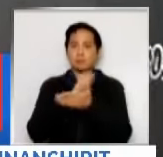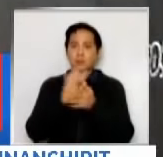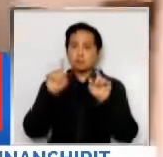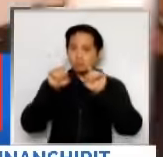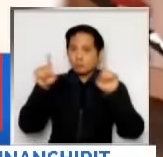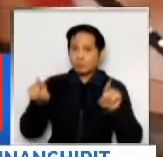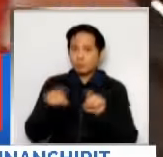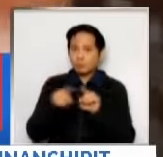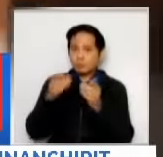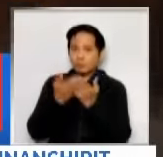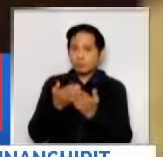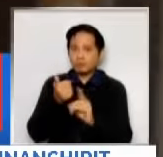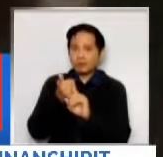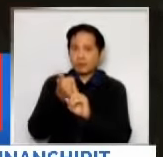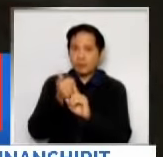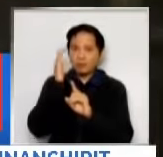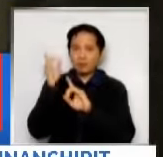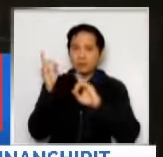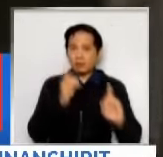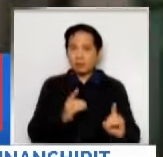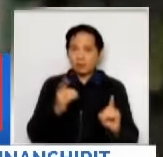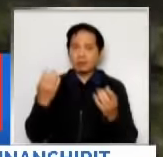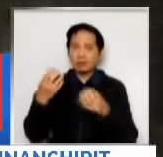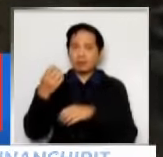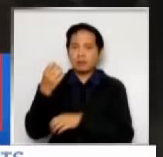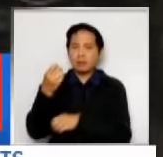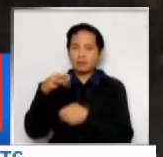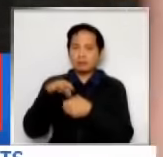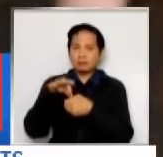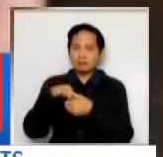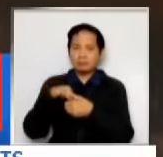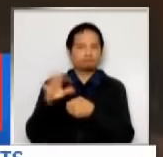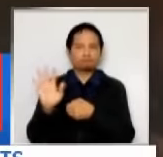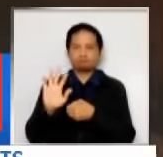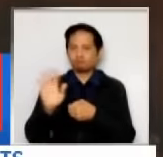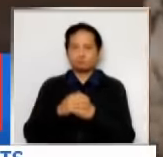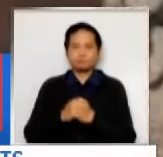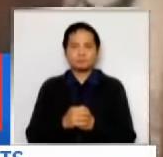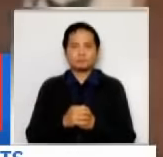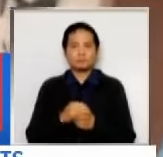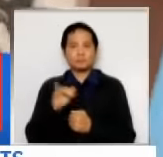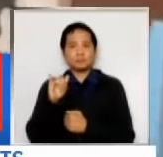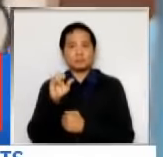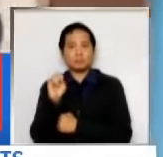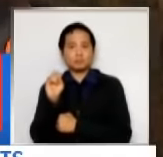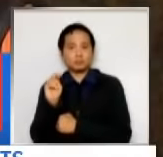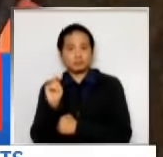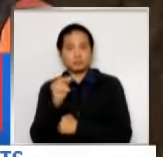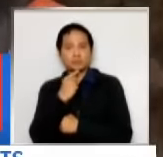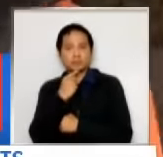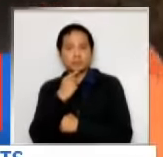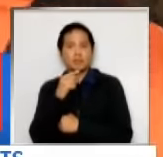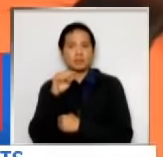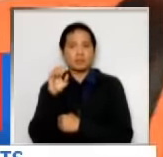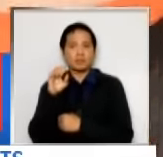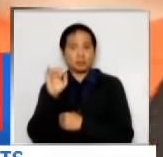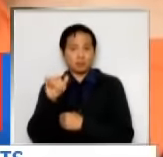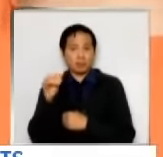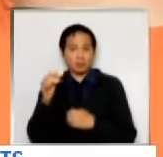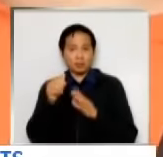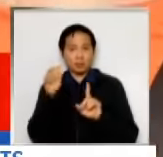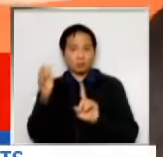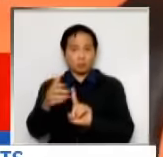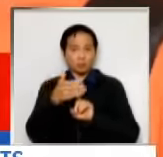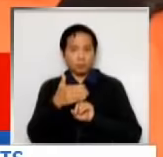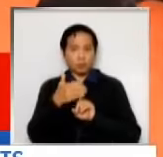tea. Ang warehouse personnel na si Jason, umaasang mas luluwag na ang quarantine status. Gusto po namin matapos na